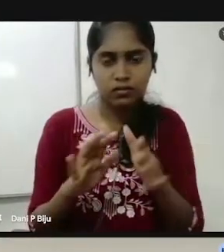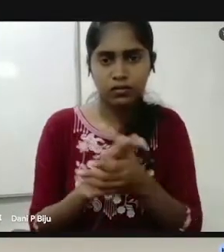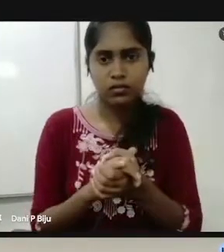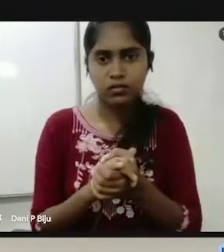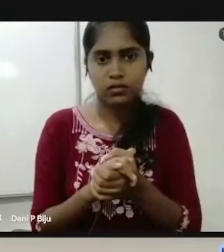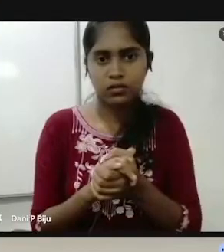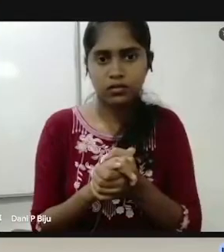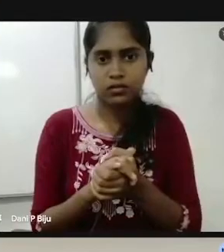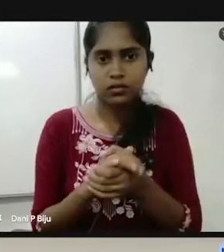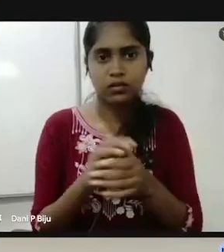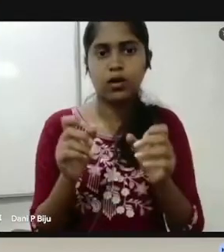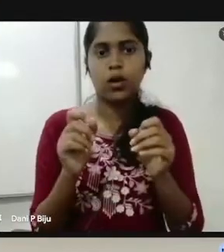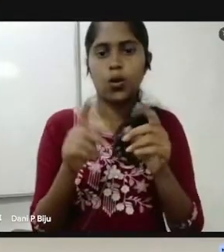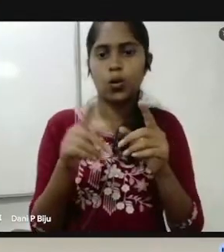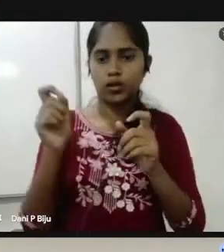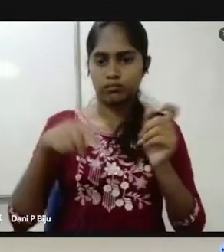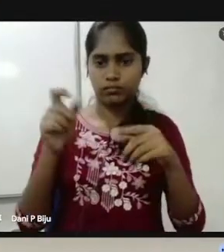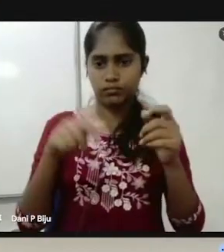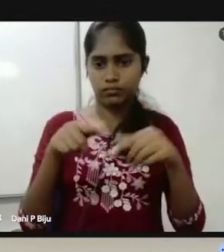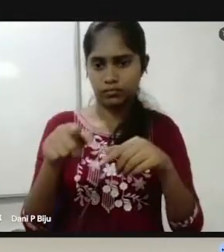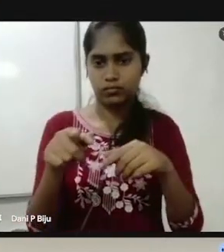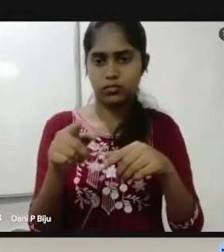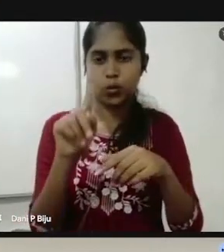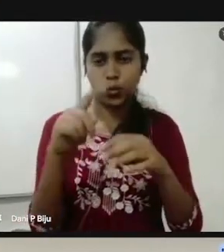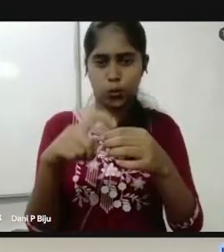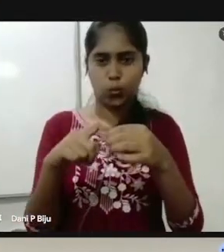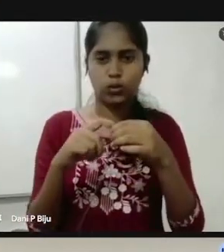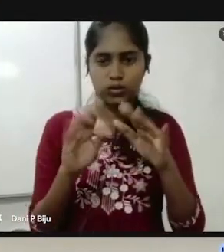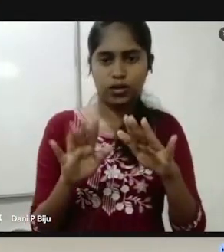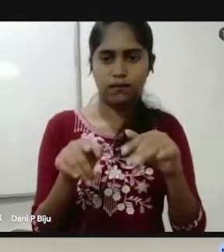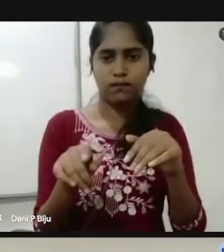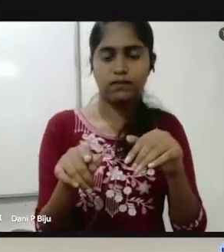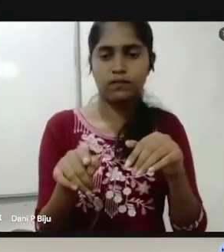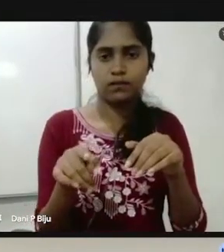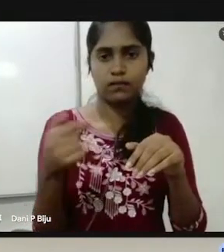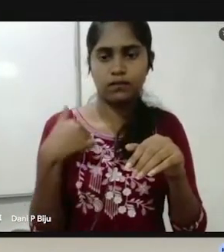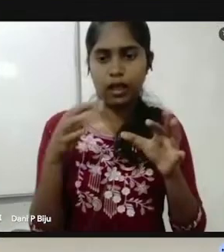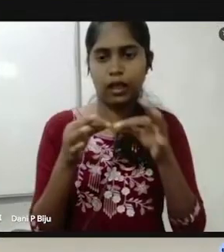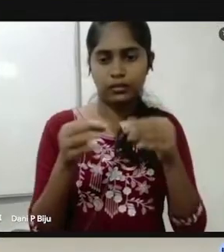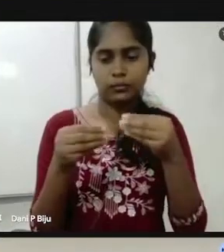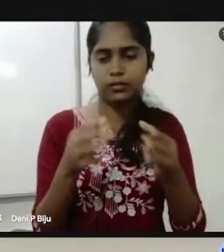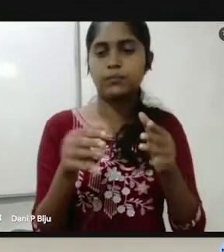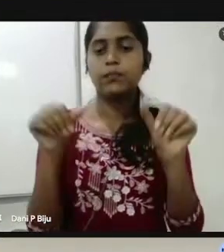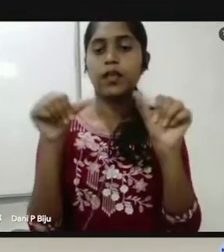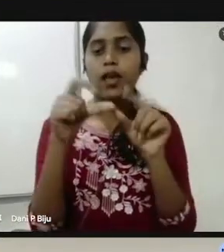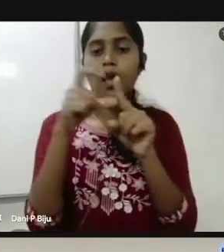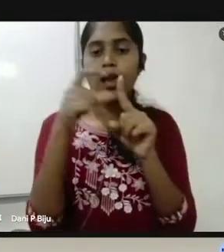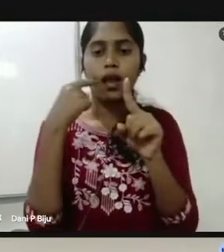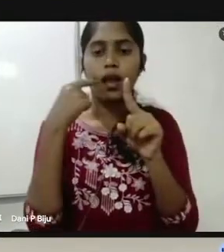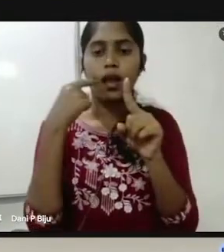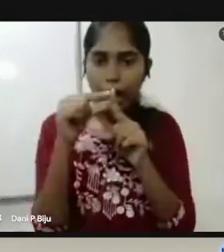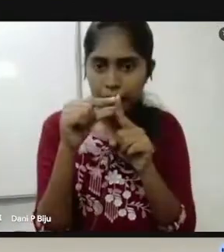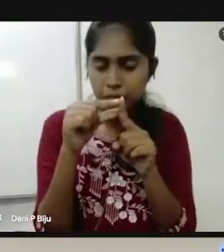ഓക്കെ, ഞാൻ അങ്ങനെയാണെങ്കിൽ ചാറ്റ് ബോക്സിലുള്ള ഒരു ചോദ്യം ഇവിടെ കുഡ് യു എക്സ്പ്ലെയിൻ അഡിപ് സ്കീം എന്നൊരാൾ ചോദിച്ചിട്ടുണ്ട്. അത്